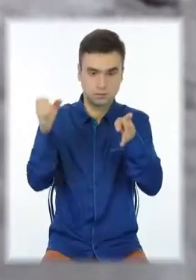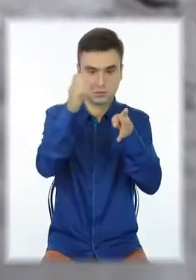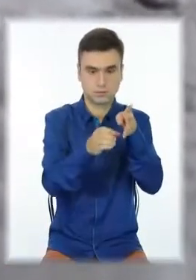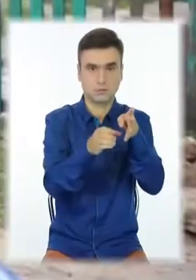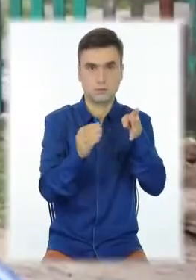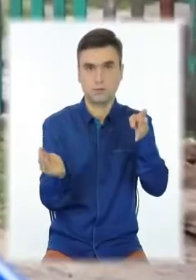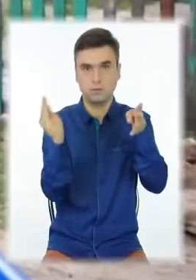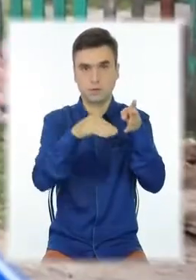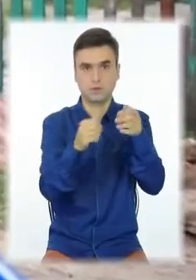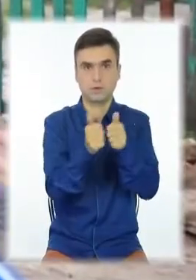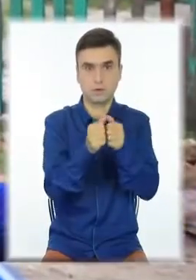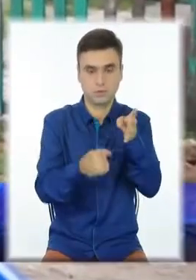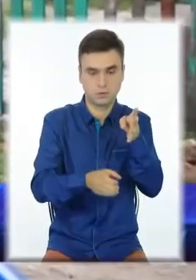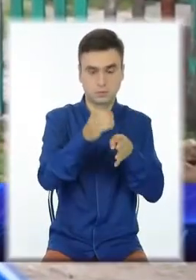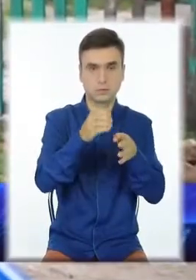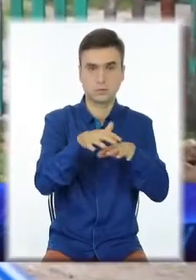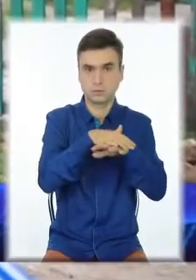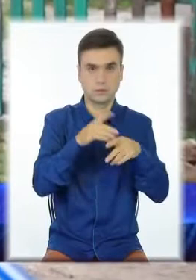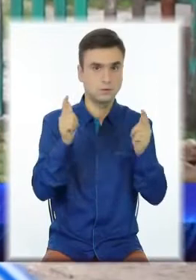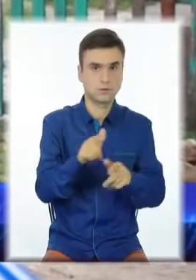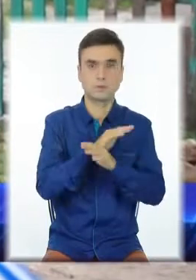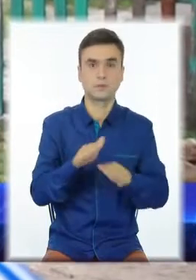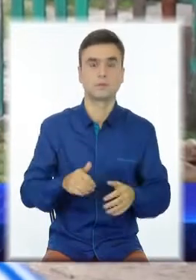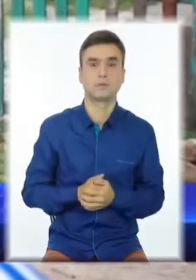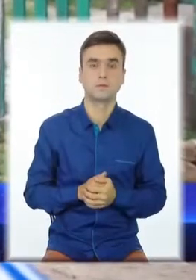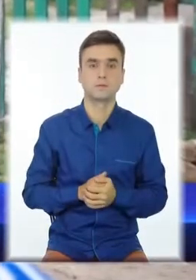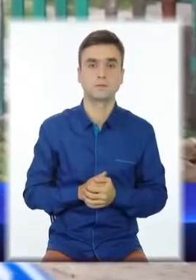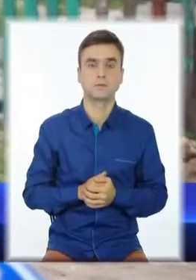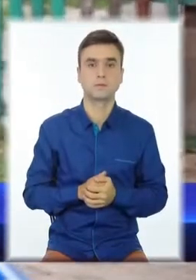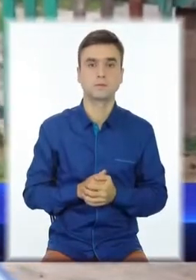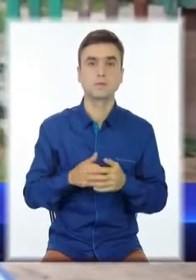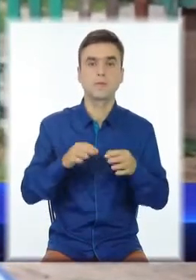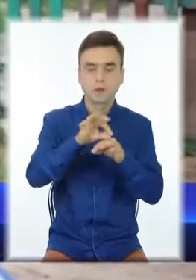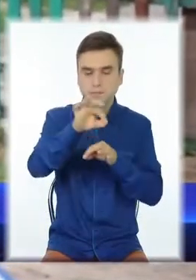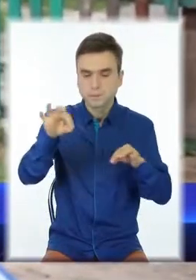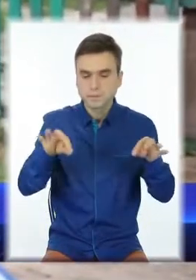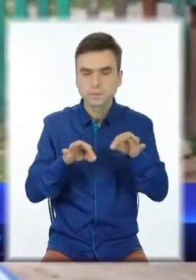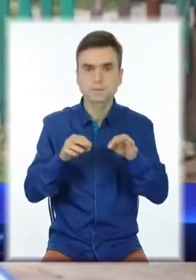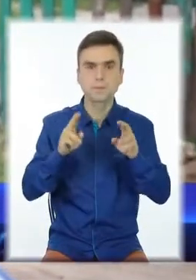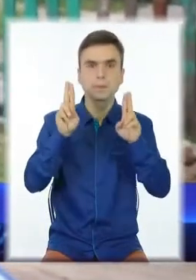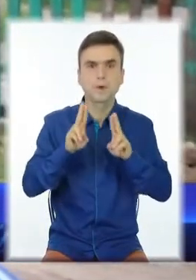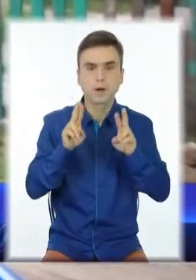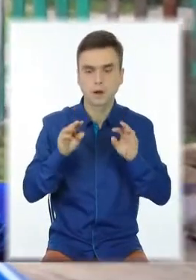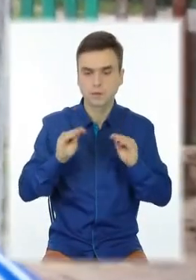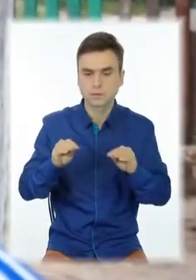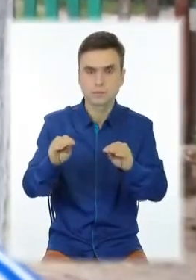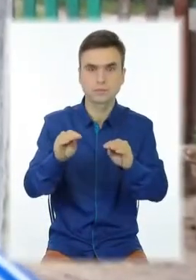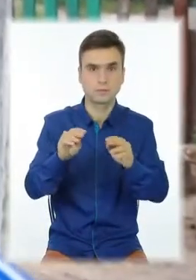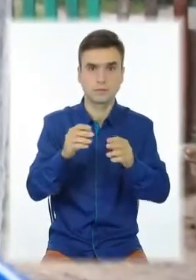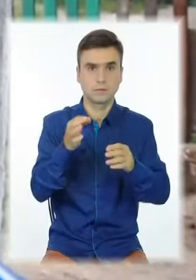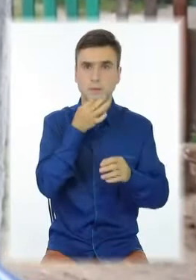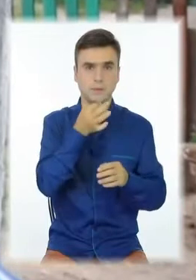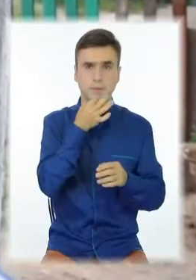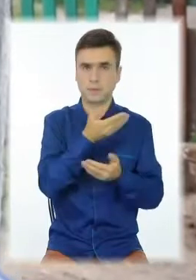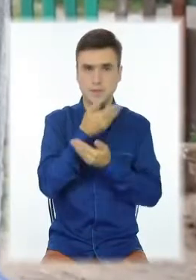давали згоди. Ніхто ще точно не говорить, що бачили проєкт, по якому все це обустраюється, і стовпи вже почали переставляти. Але якщо ще